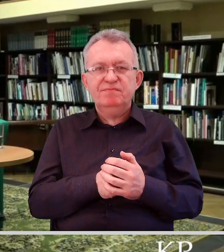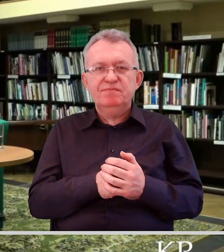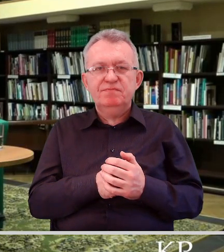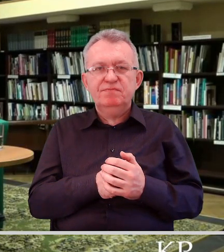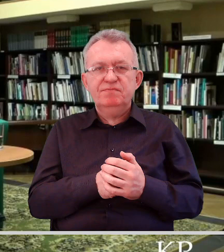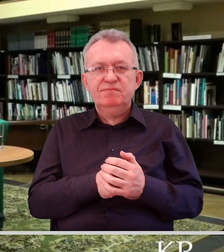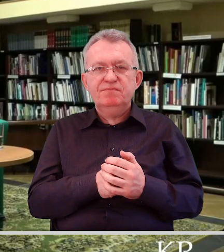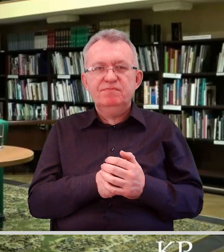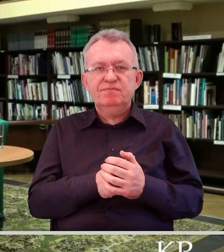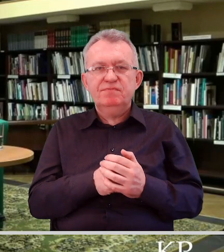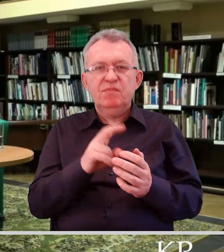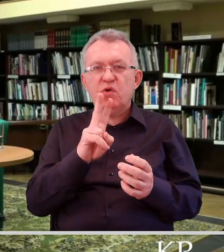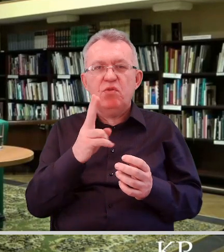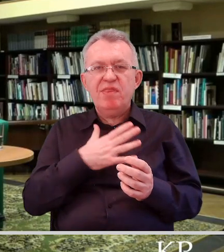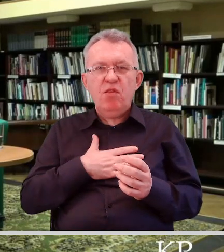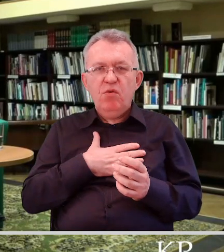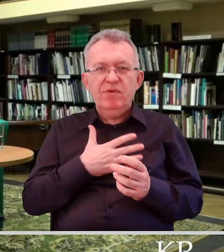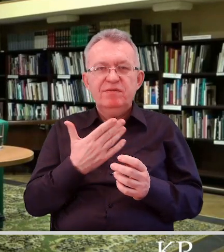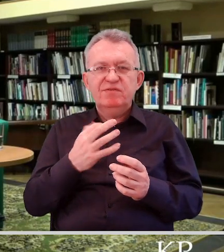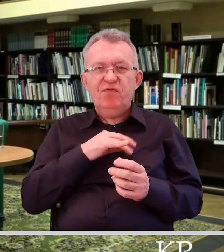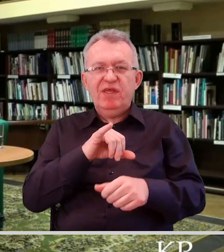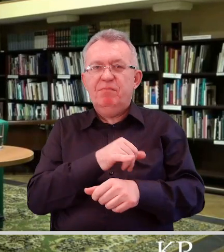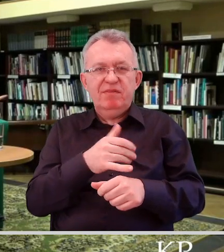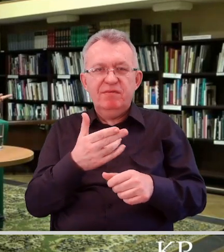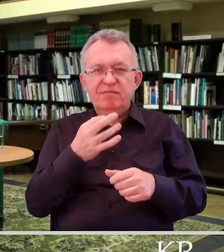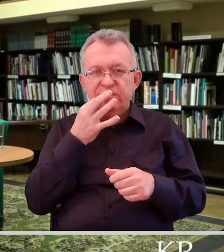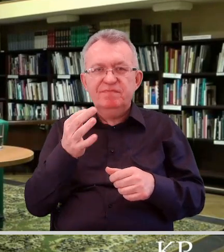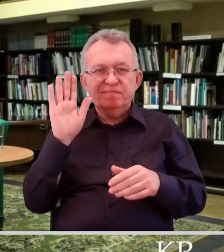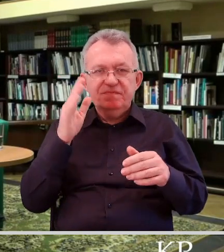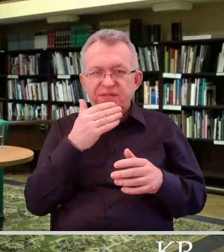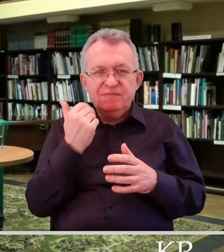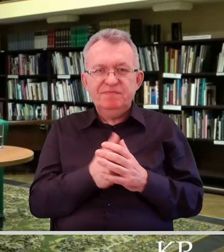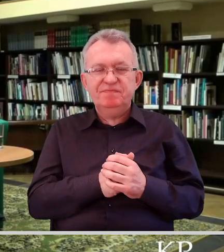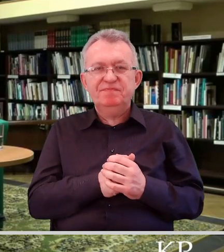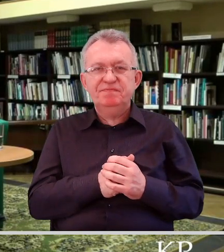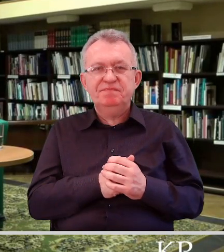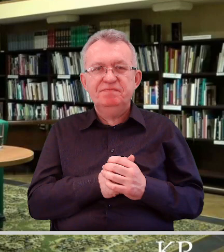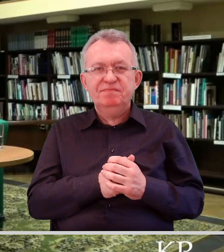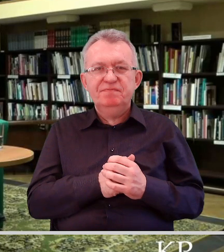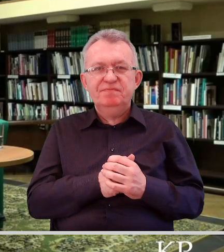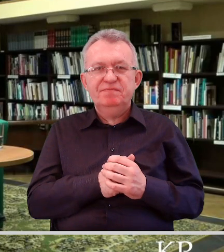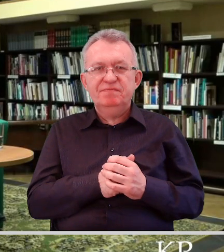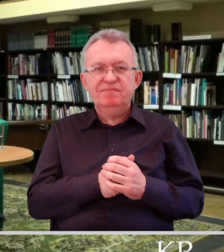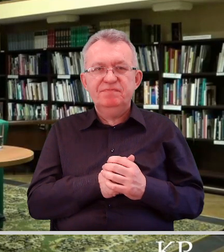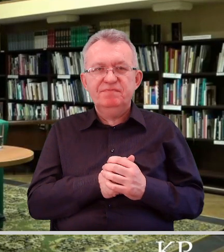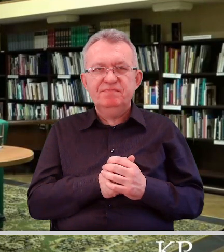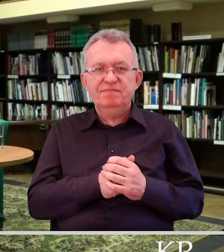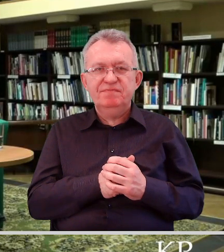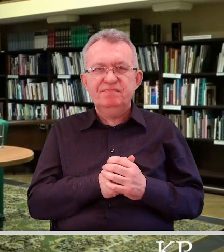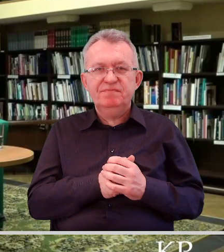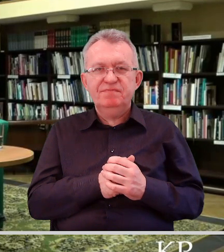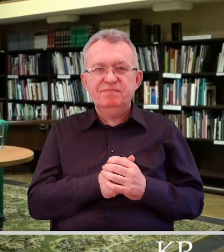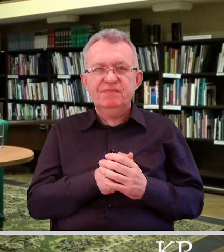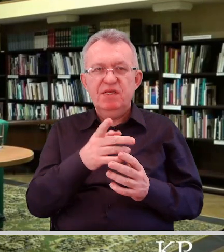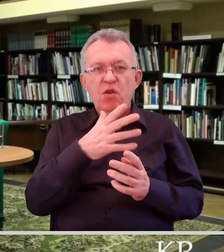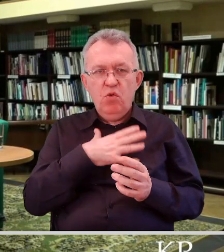A kto nie lubi? Las rąk? Nie, też nie. Kto się pojawi? No to jest ciekawe. Ty lubisz